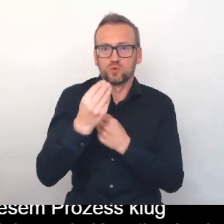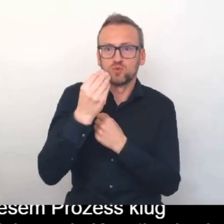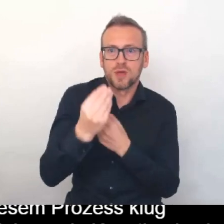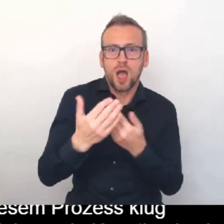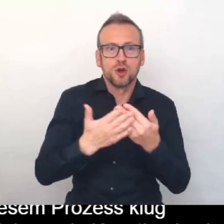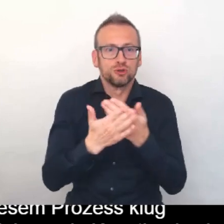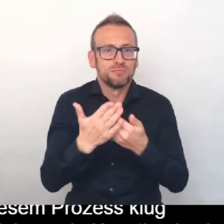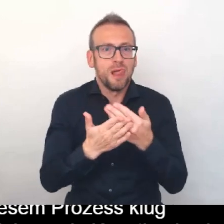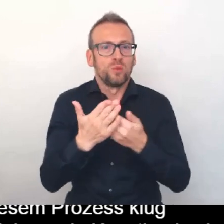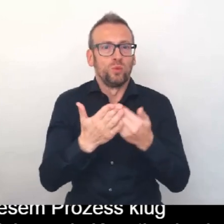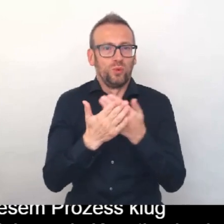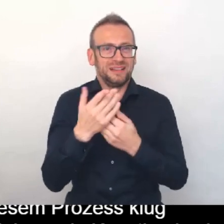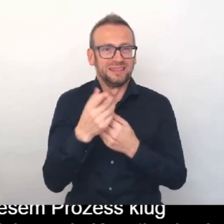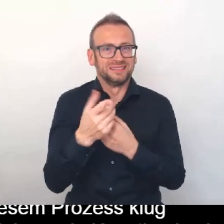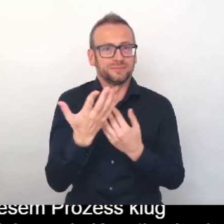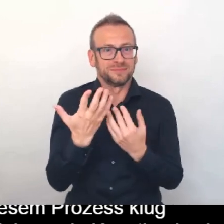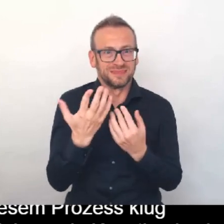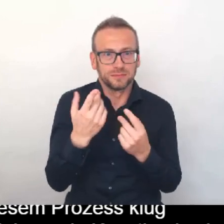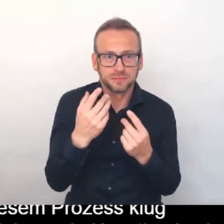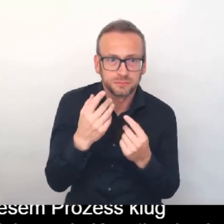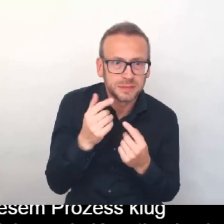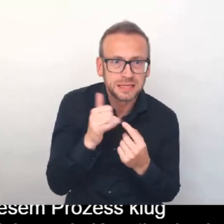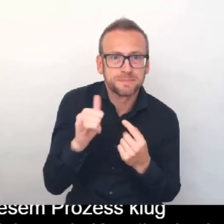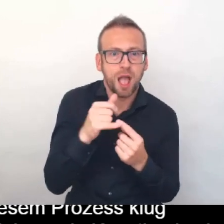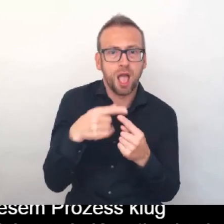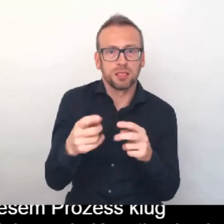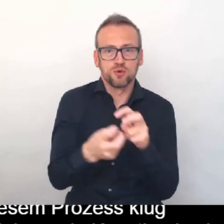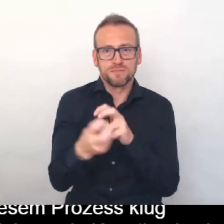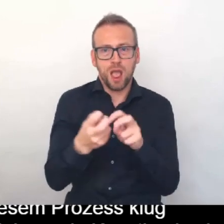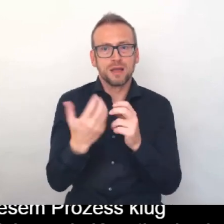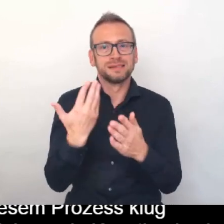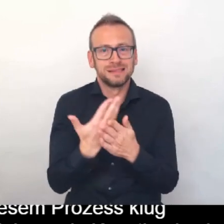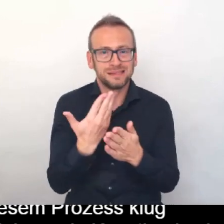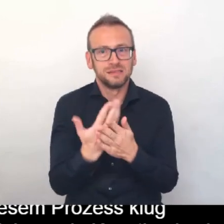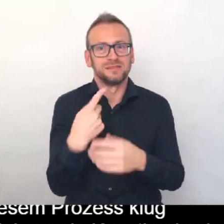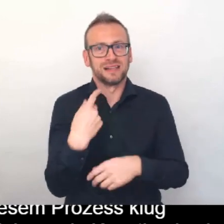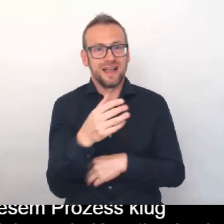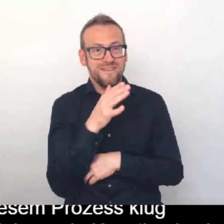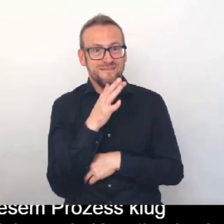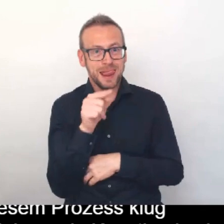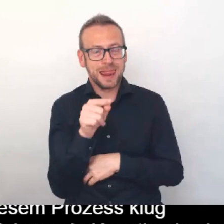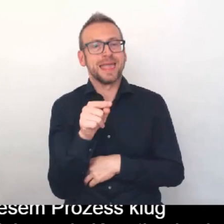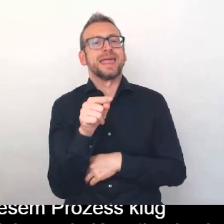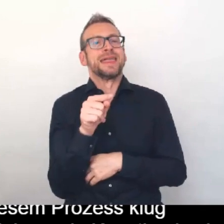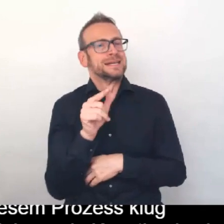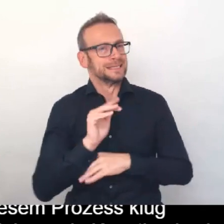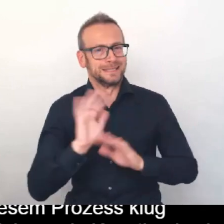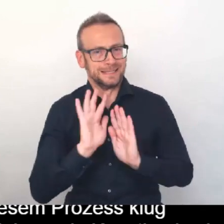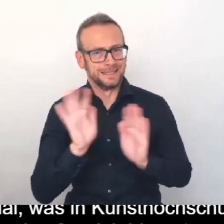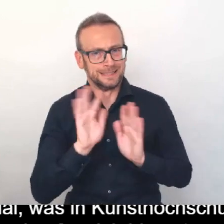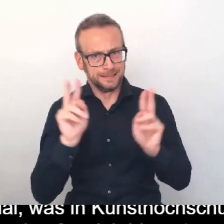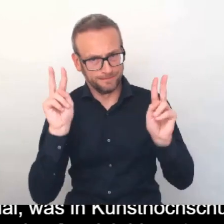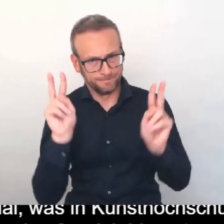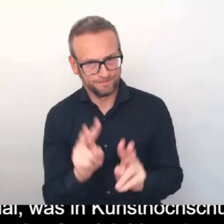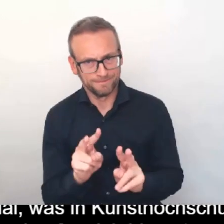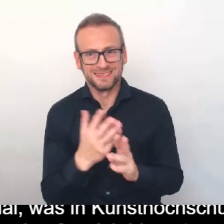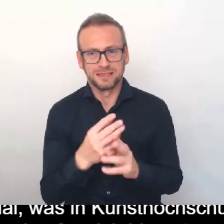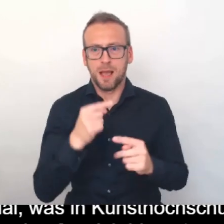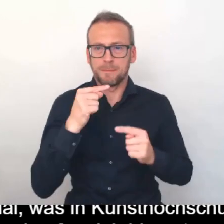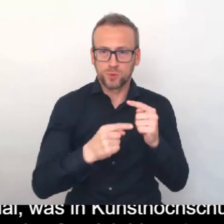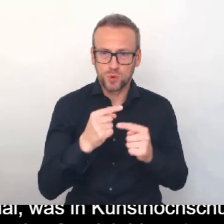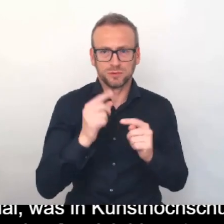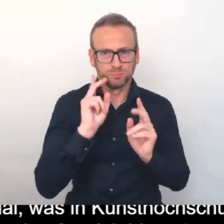Diskussionen mit dem Ministerium das eine oder andere ausarbeiten. Da müssen wir Interessen zum Ausgleich bringen. Aber